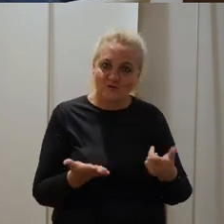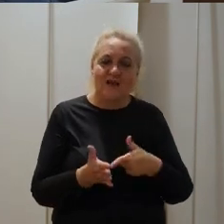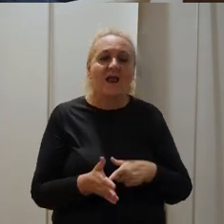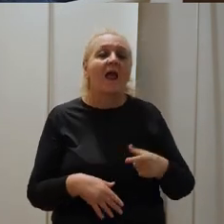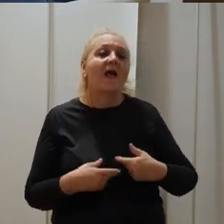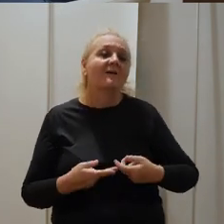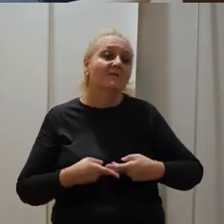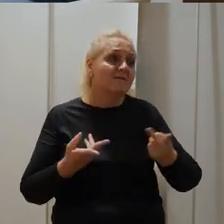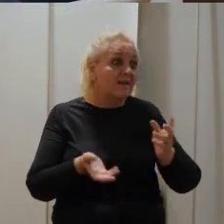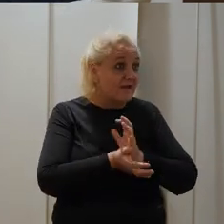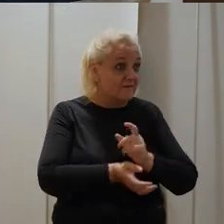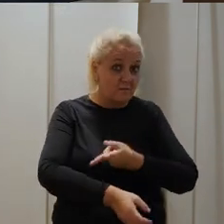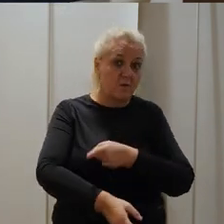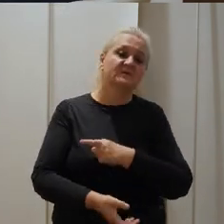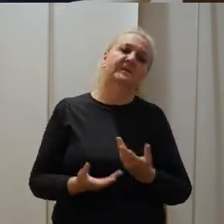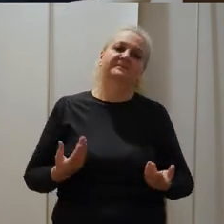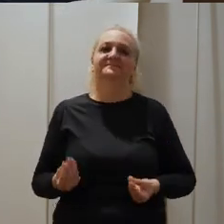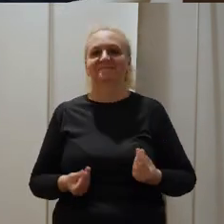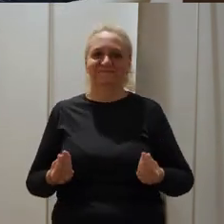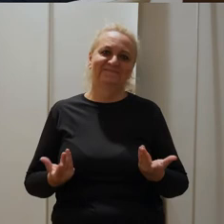Wydawnictwo poznańskie.